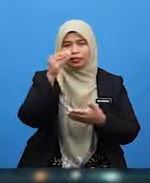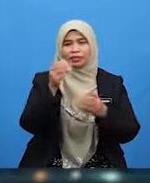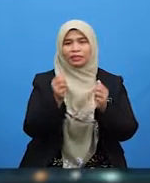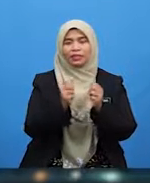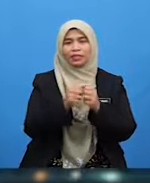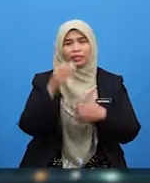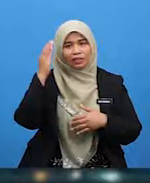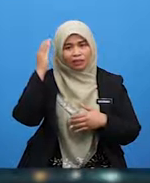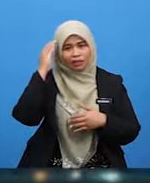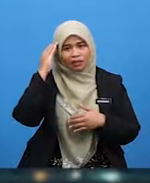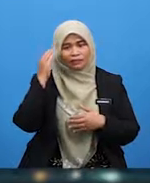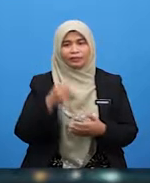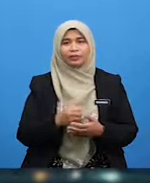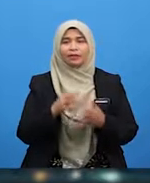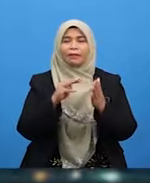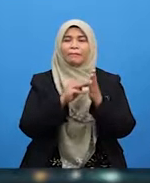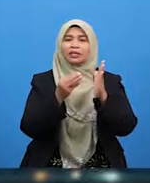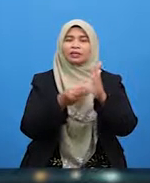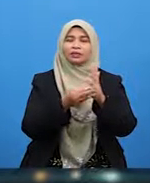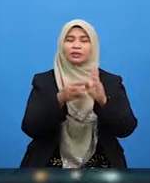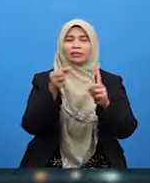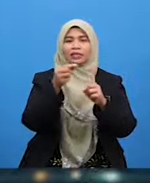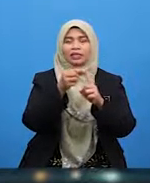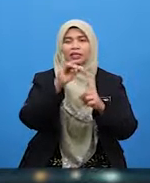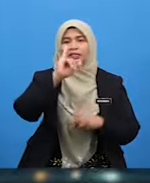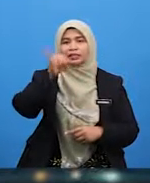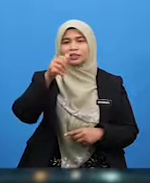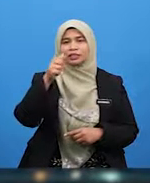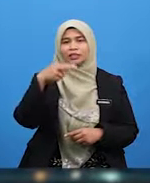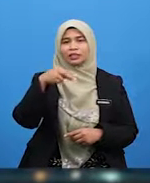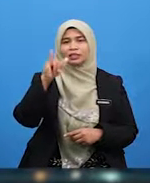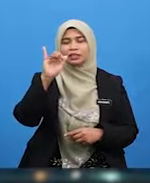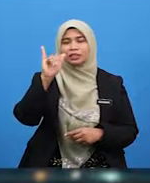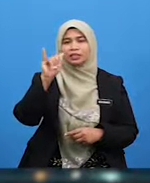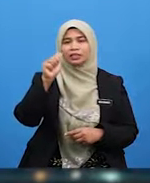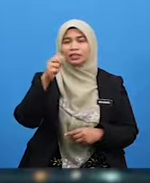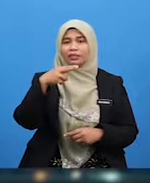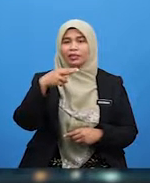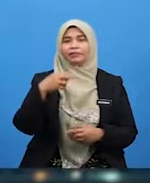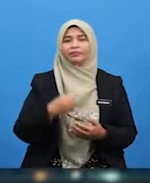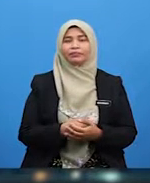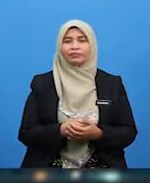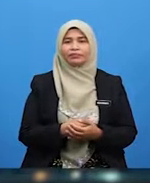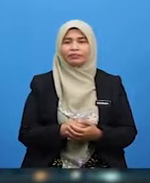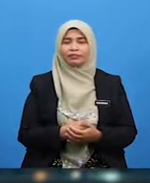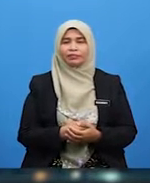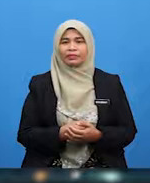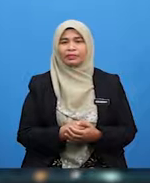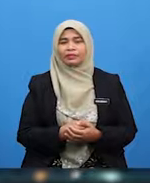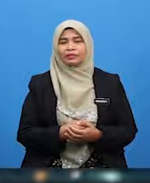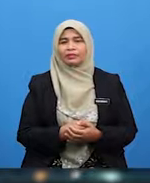dengan mengetahui maksud perkataan jahiliyah. Adakah ianya sama dengan apa yang kita